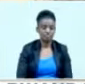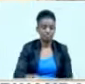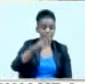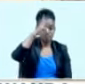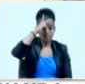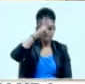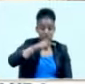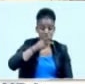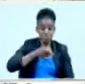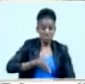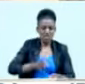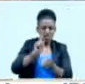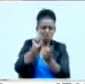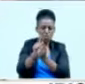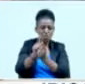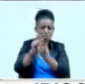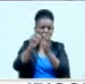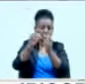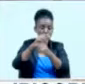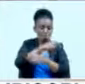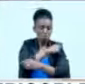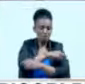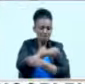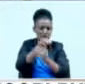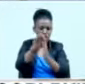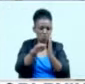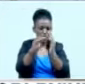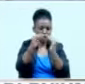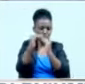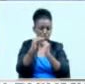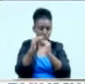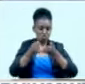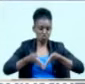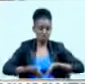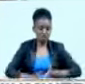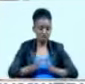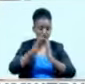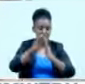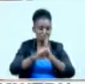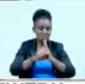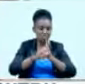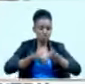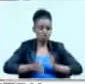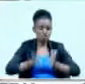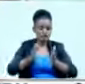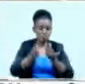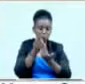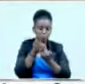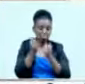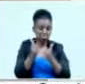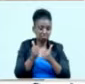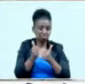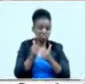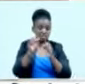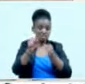Kubabyeyi twasanze kwa muganga hirya no hino mu mavuriro yo mu mujyi wa Kigali bari muri gahunda zo kuboneza urubyaro bemeza kwiga gahunda ituma babyara aho bashoboye kurera